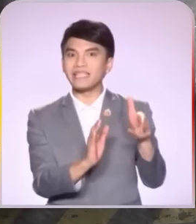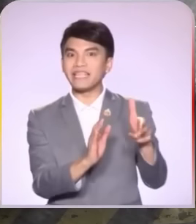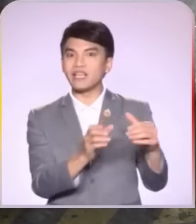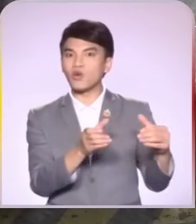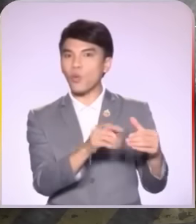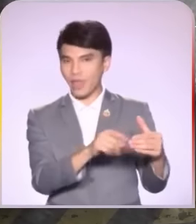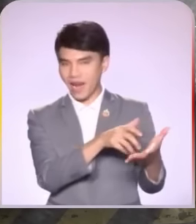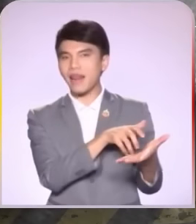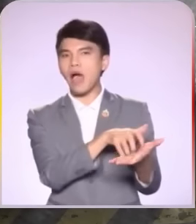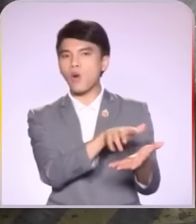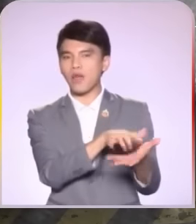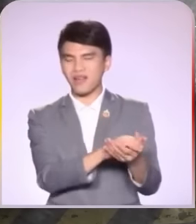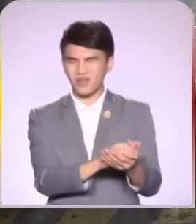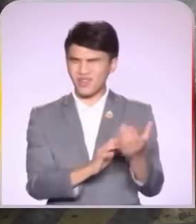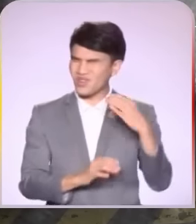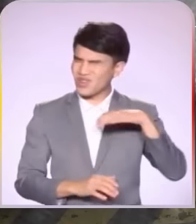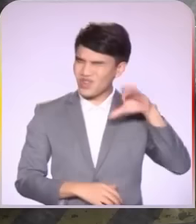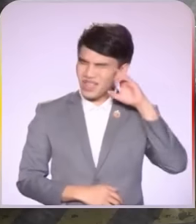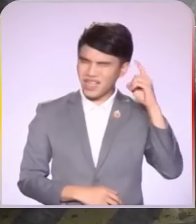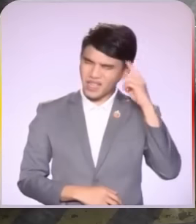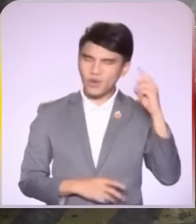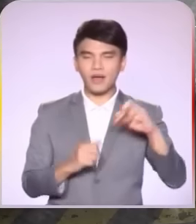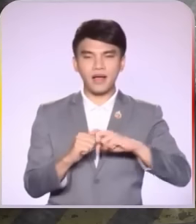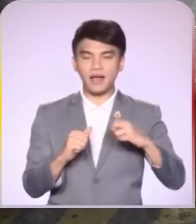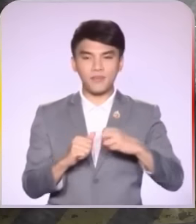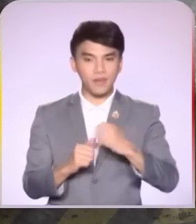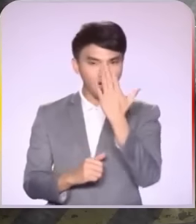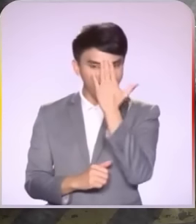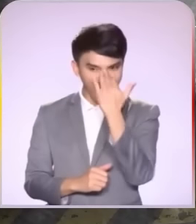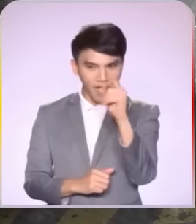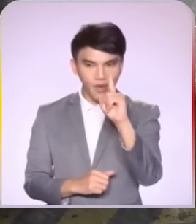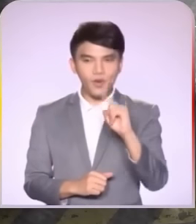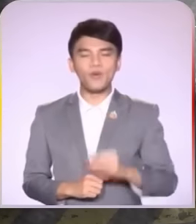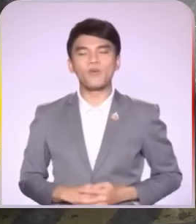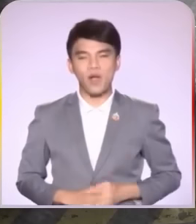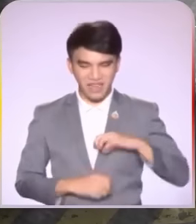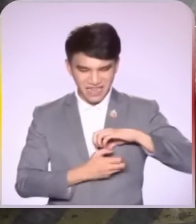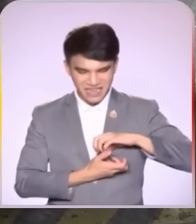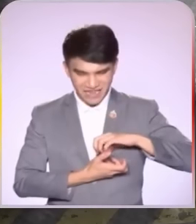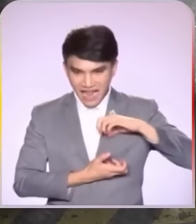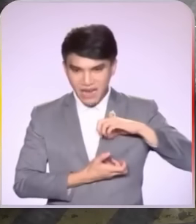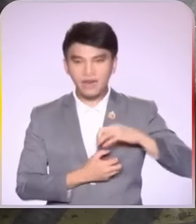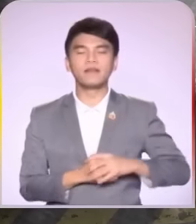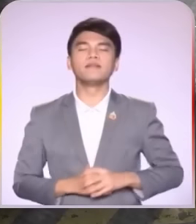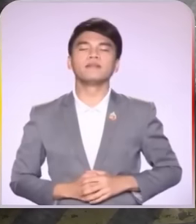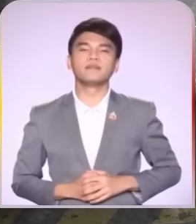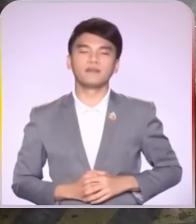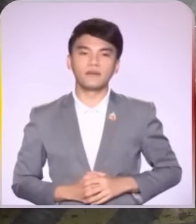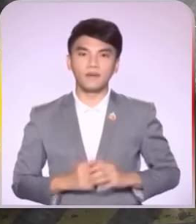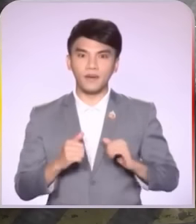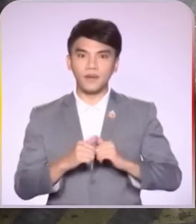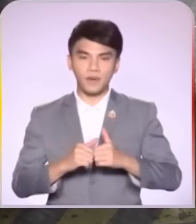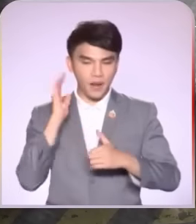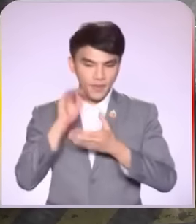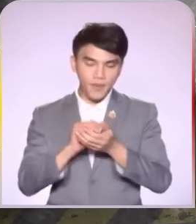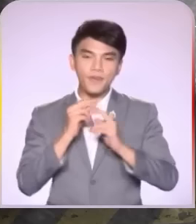ตุนะคะคุณผู้ชมก็เลยทำให้เธอเชื่อว่าปมที่สามีก่อเหตุครั้งนี้มันคงจะมาจากความแค้นที่มันสะสมทั้งเกิดจากตัวส